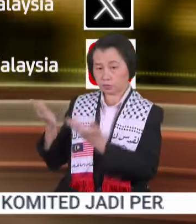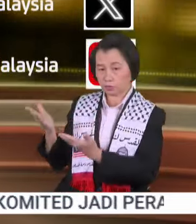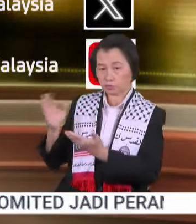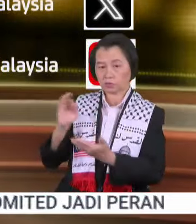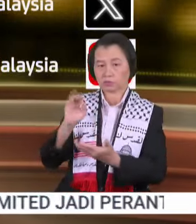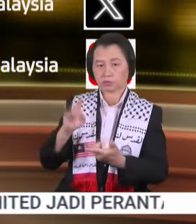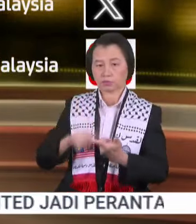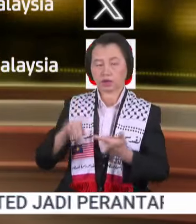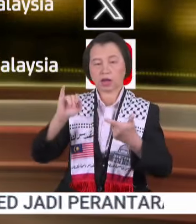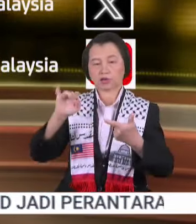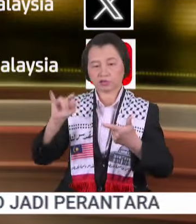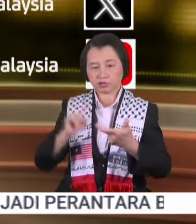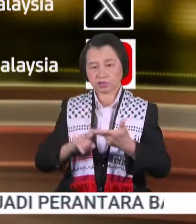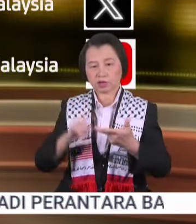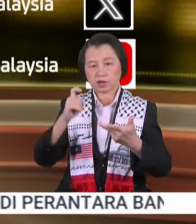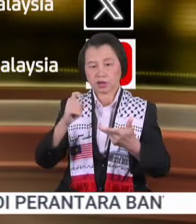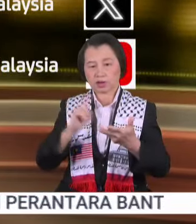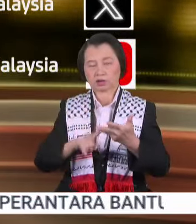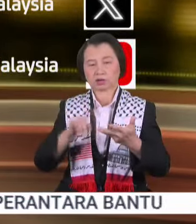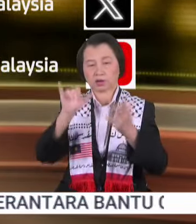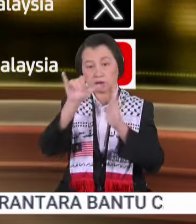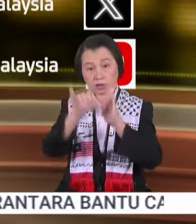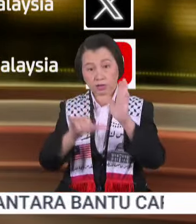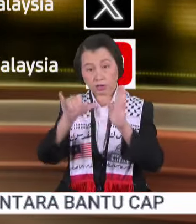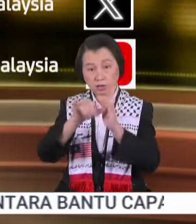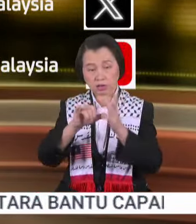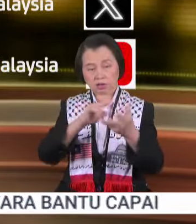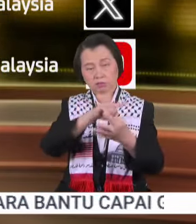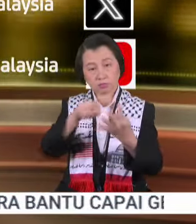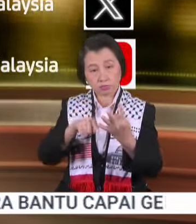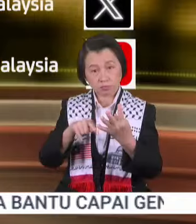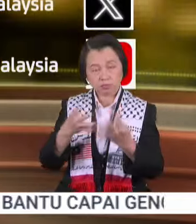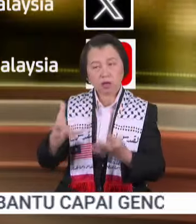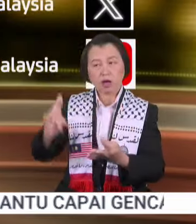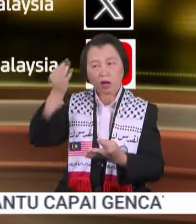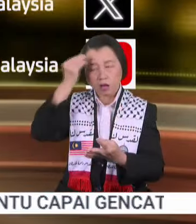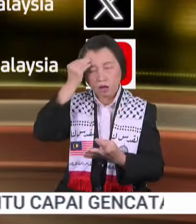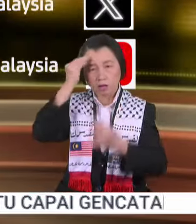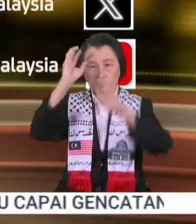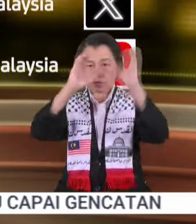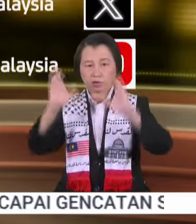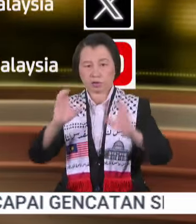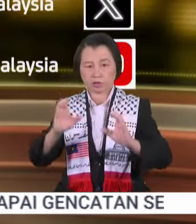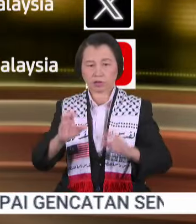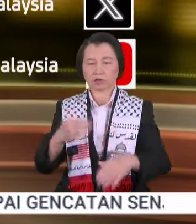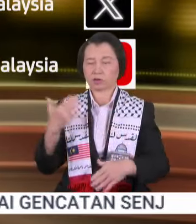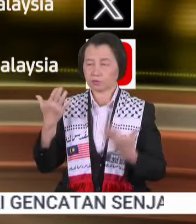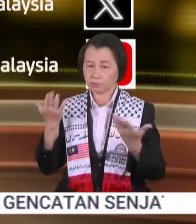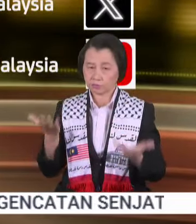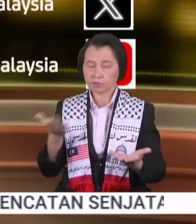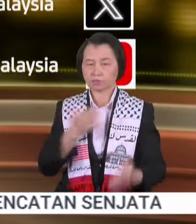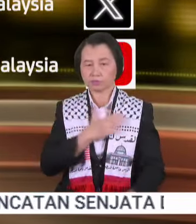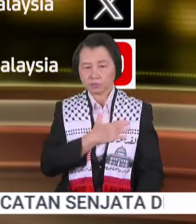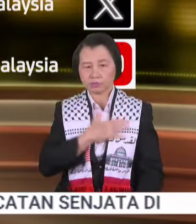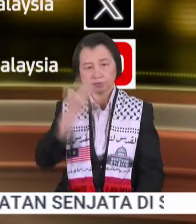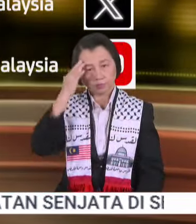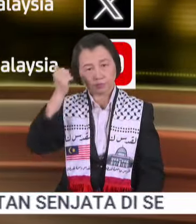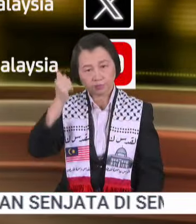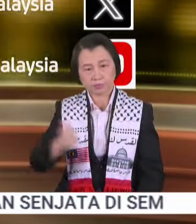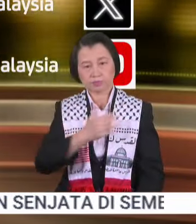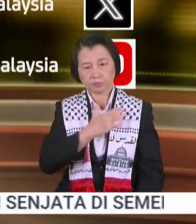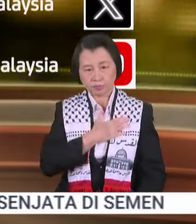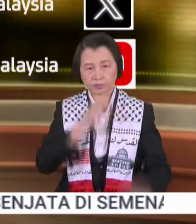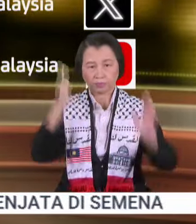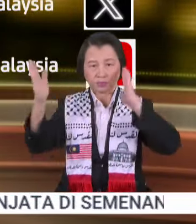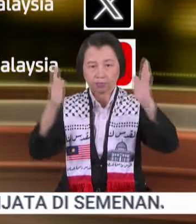Facebook, Instagram, X dan YouTube untuk mendapatkan info yang sahih dan terkini daripada kami. Saya Anis Nabila Mohamad. Assalamualaikum dan